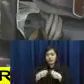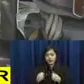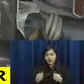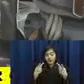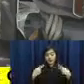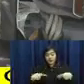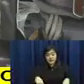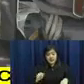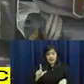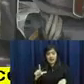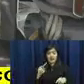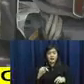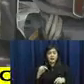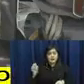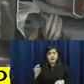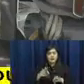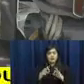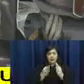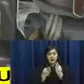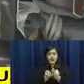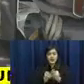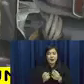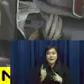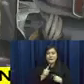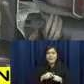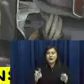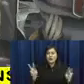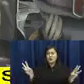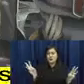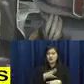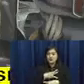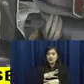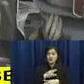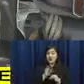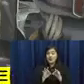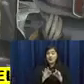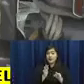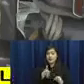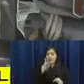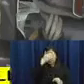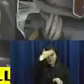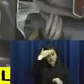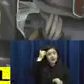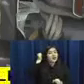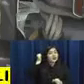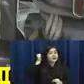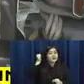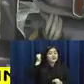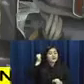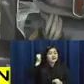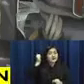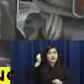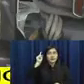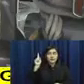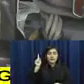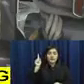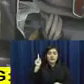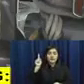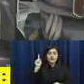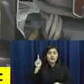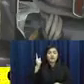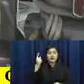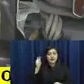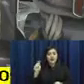pangangailangan. Pero ang pinakapangit naman, kung makakalimutan po natin, mga tatay, yung